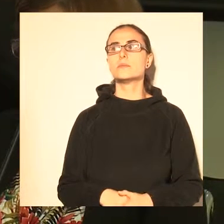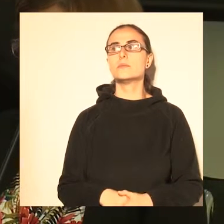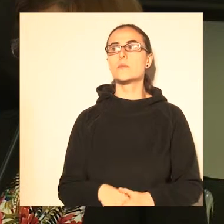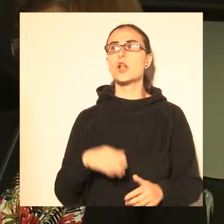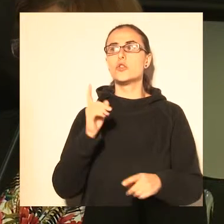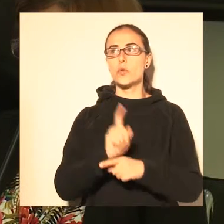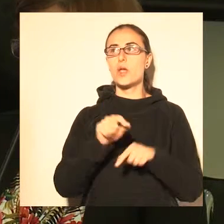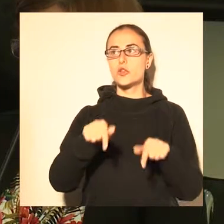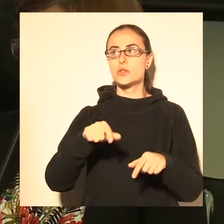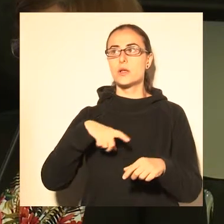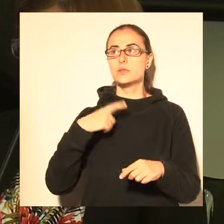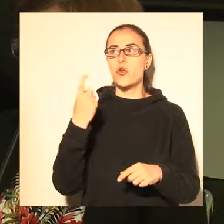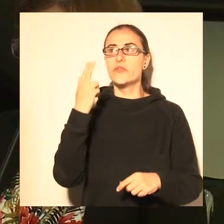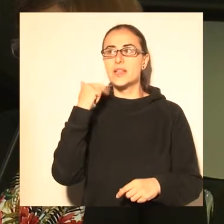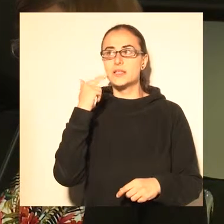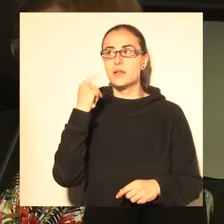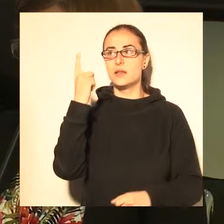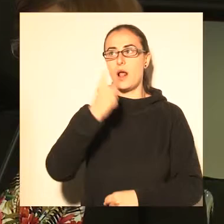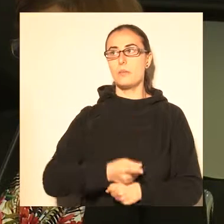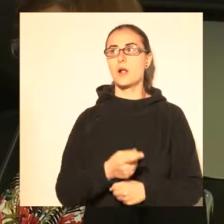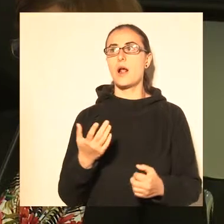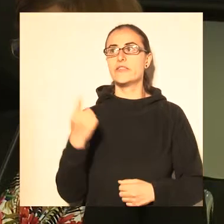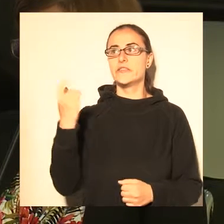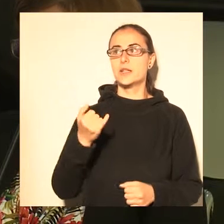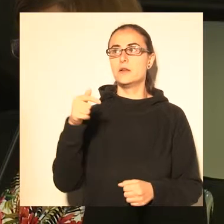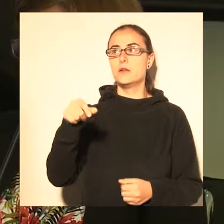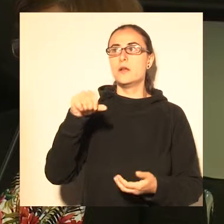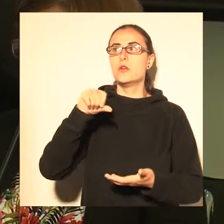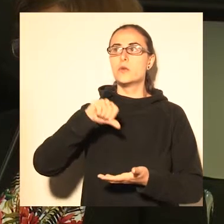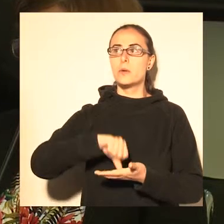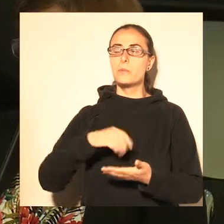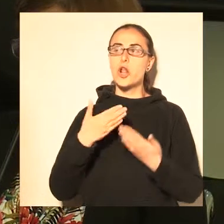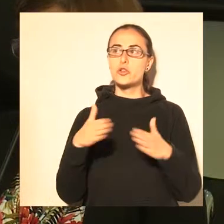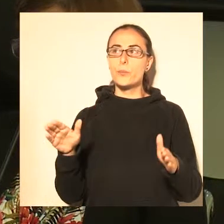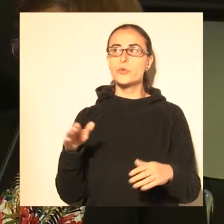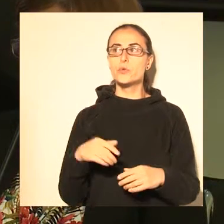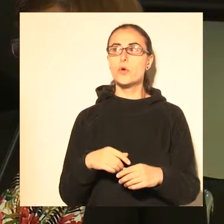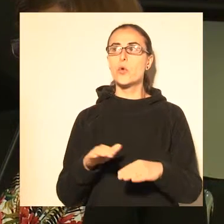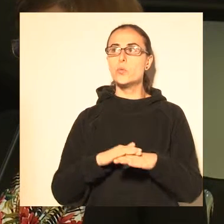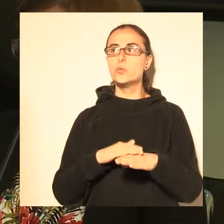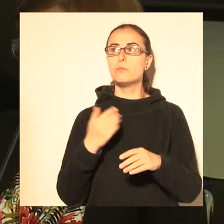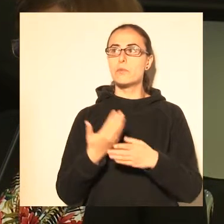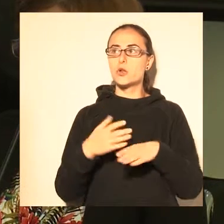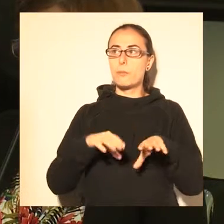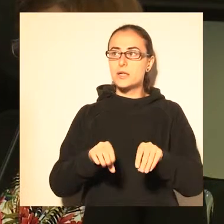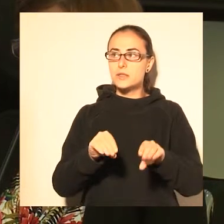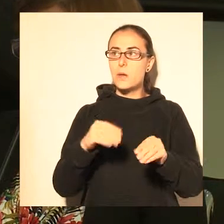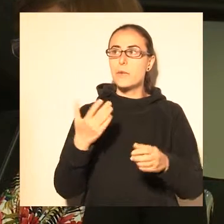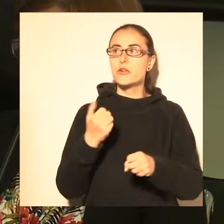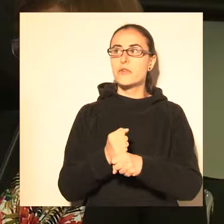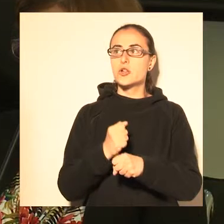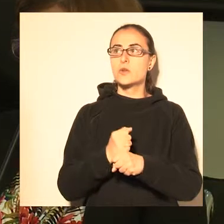patrupedie tot aan și Daria o fetiță din al Alba Iulia care vine de la la noi de la începuturi un masaj